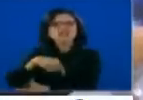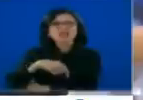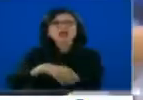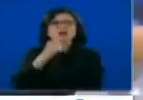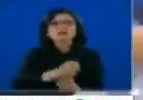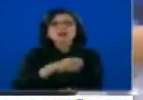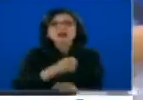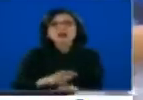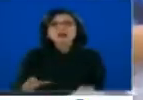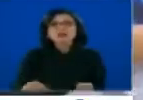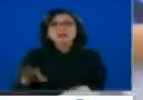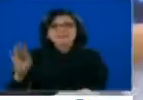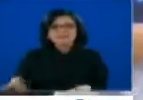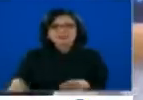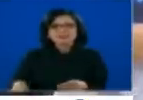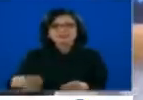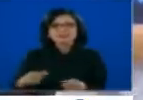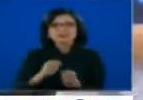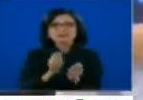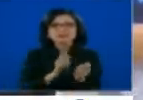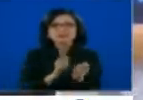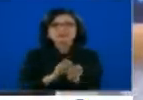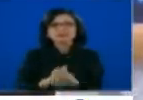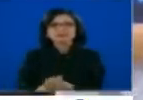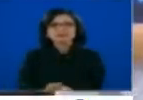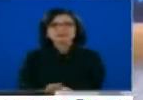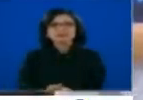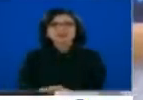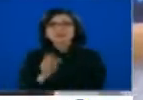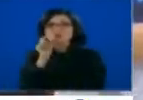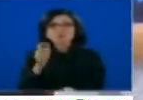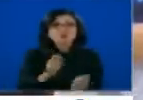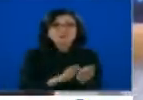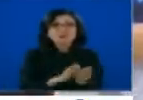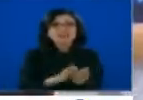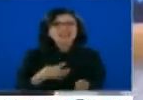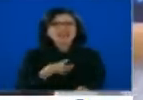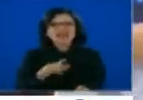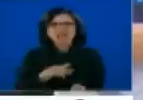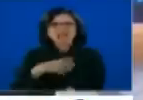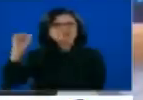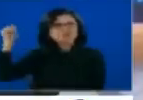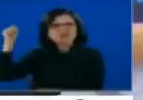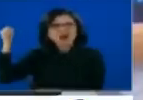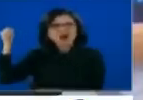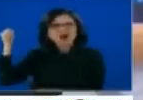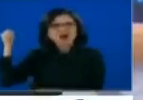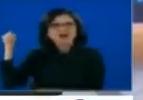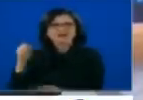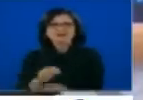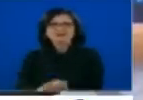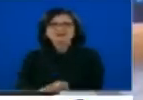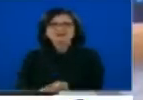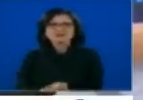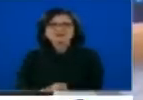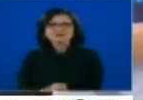kegagalan masih bisa diperbaiki tetapi untuk memperbaiki karakter sangat sulit sangat